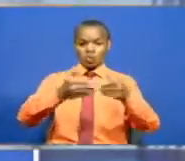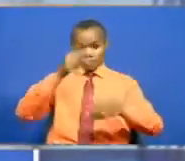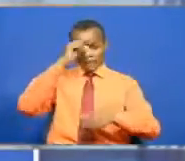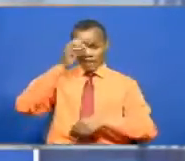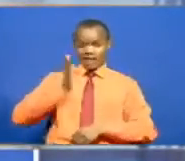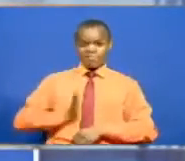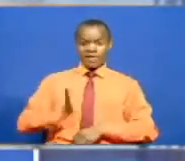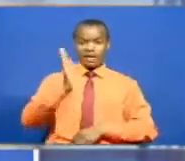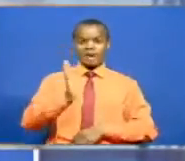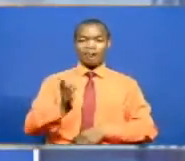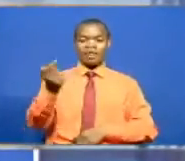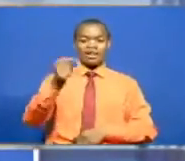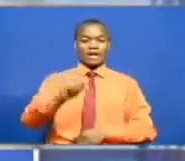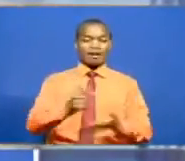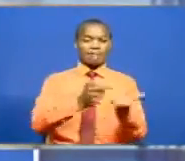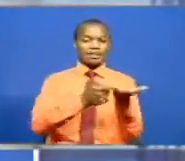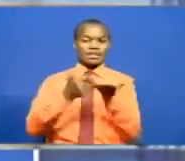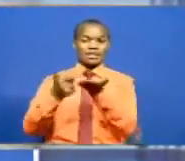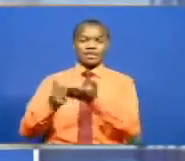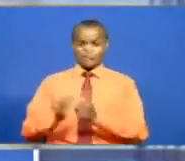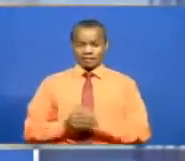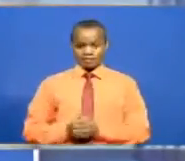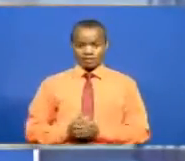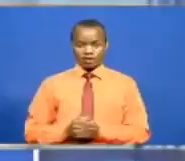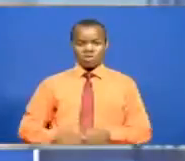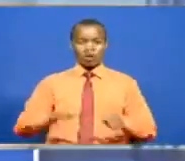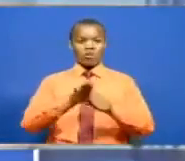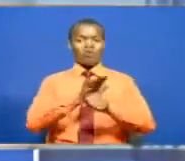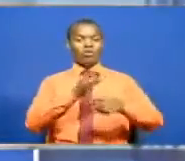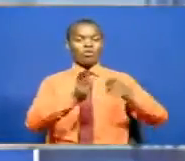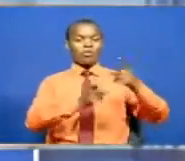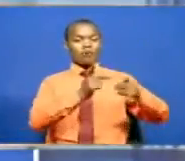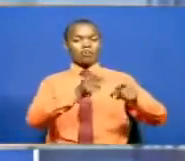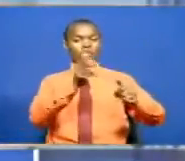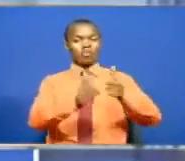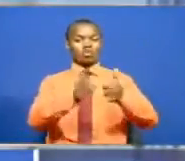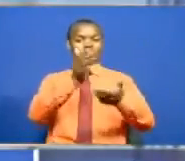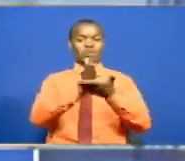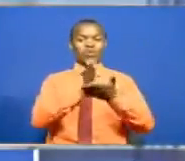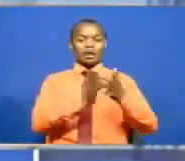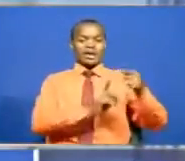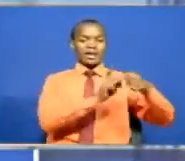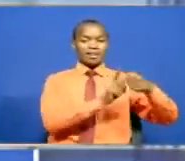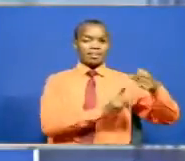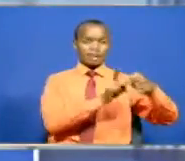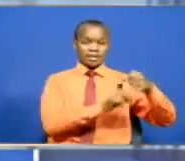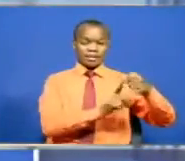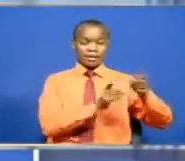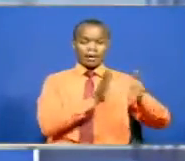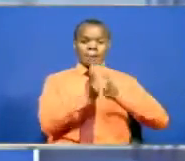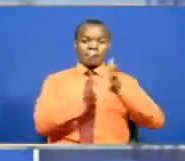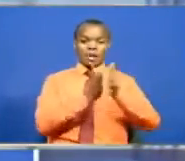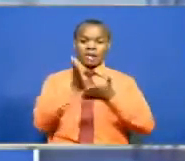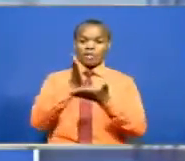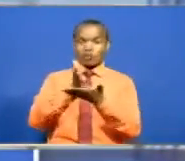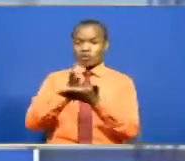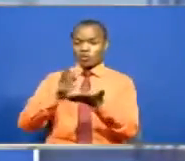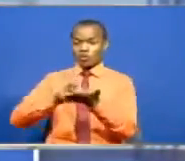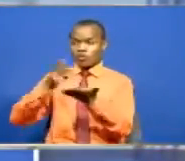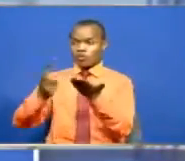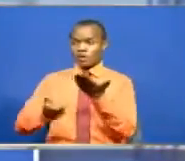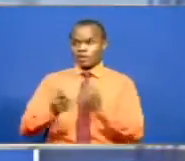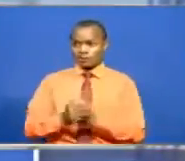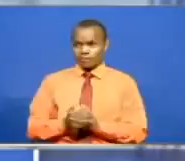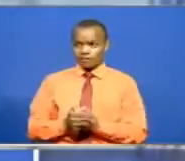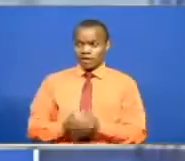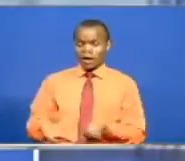in. So the whole process that we have been undergoing was actually set up to fail. And that is